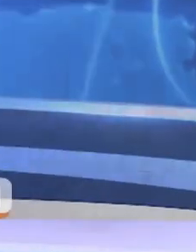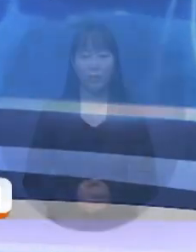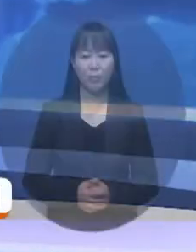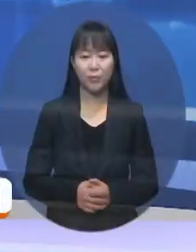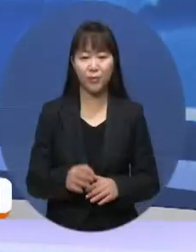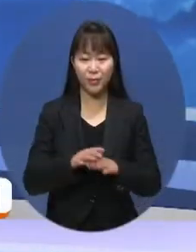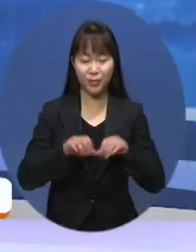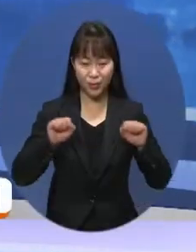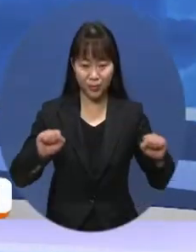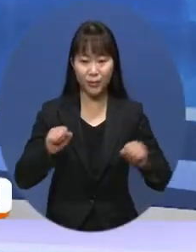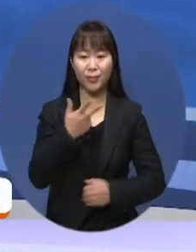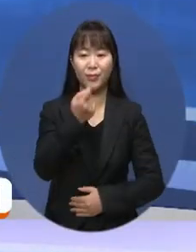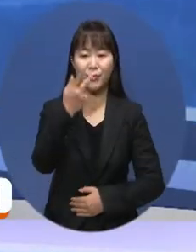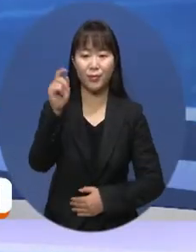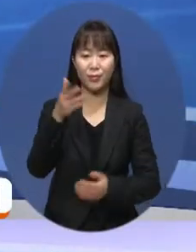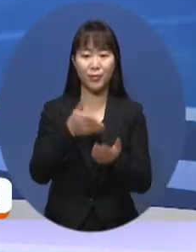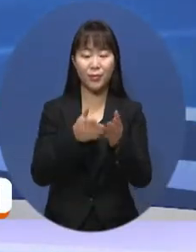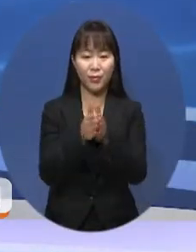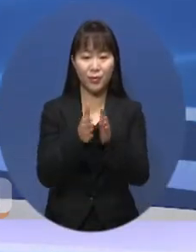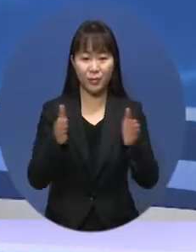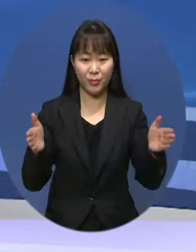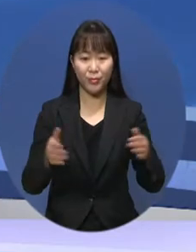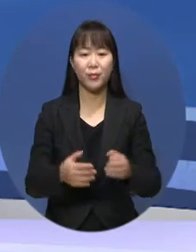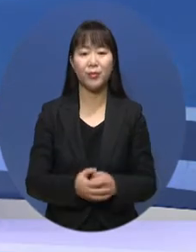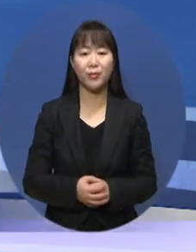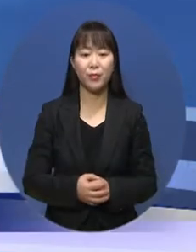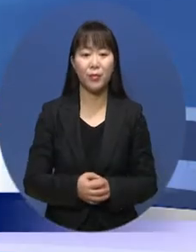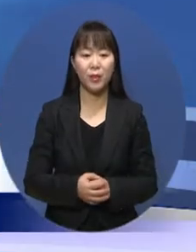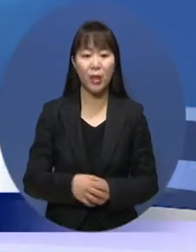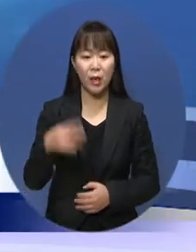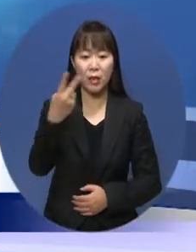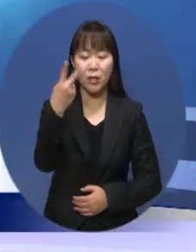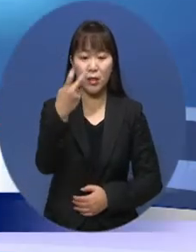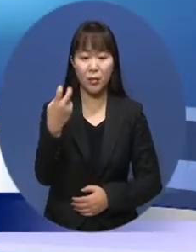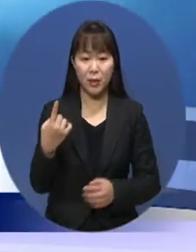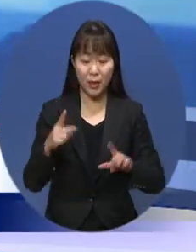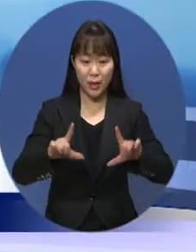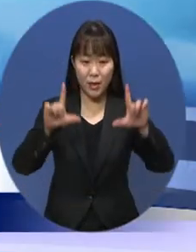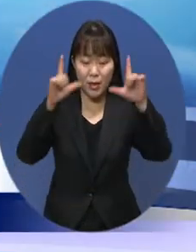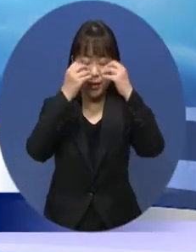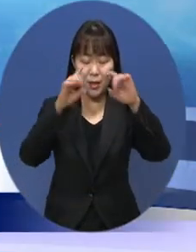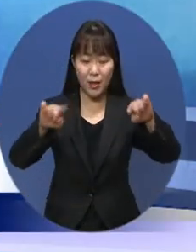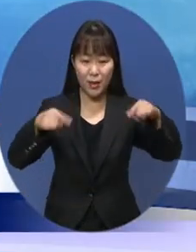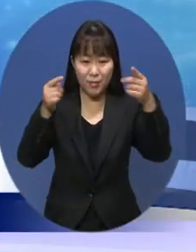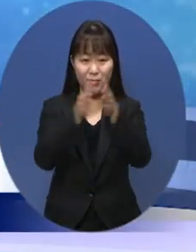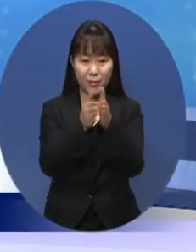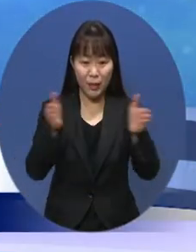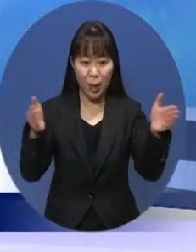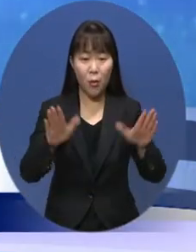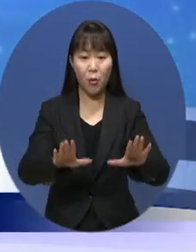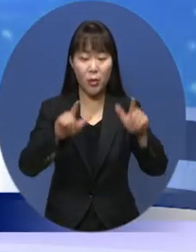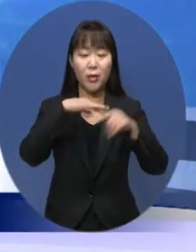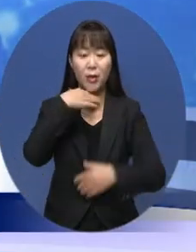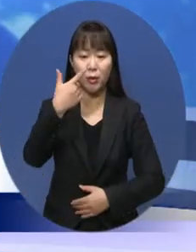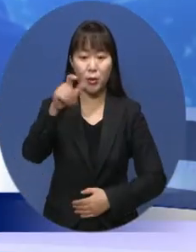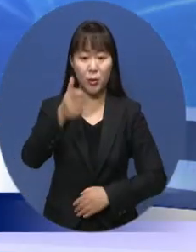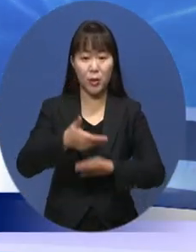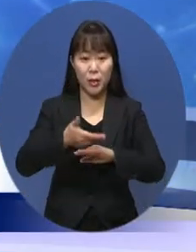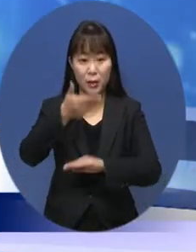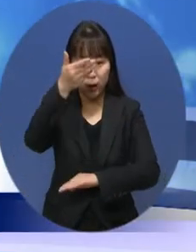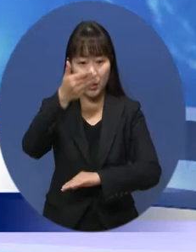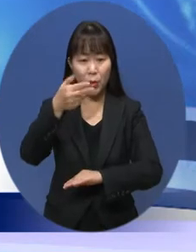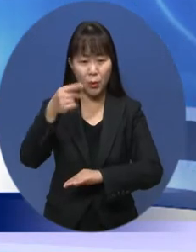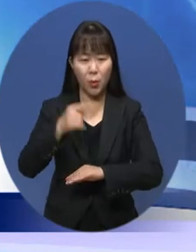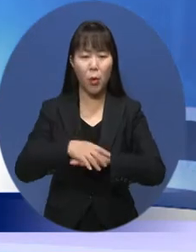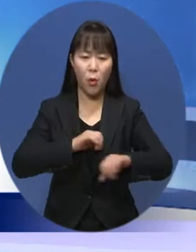시청자 여러분 안녕하십니까 복지 tv 뉴스 입니다 2011년 새해가 밝았습니다 올해는 60 옷을 가 넘어도